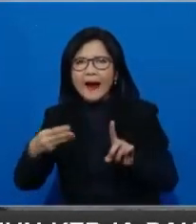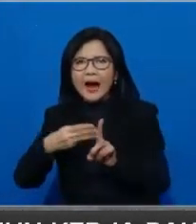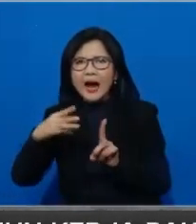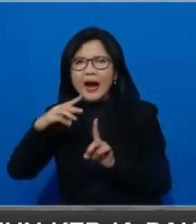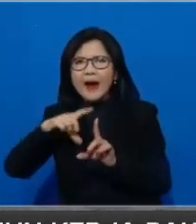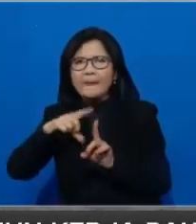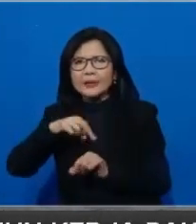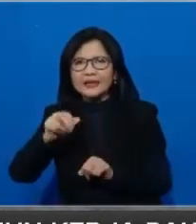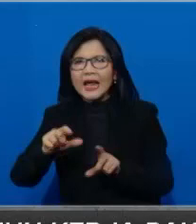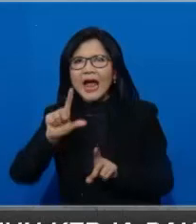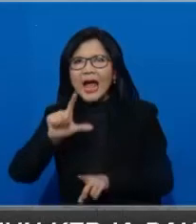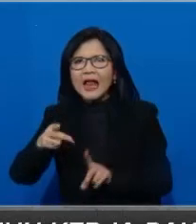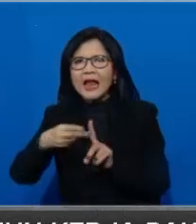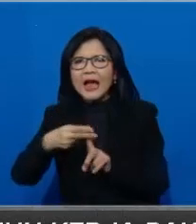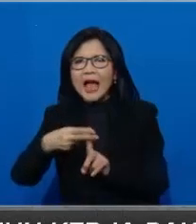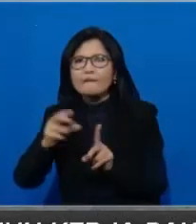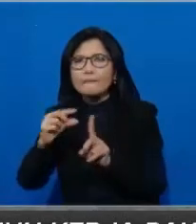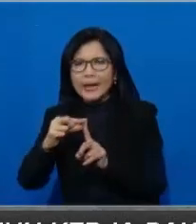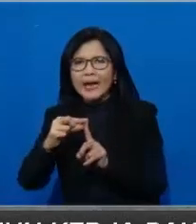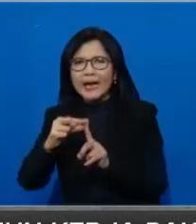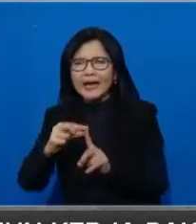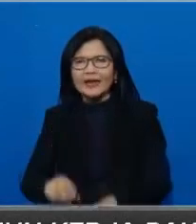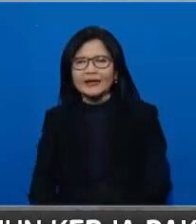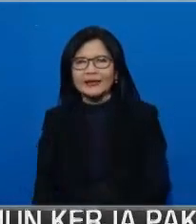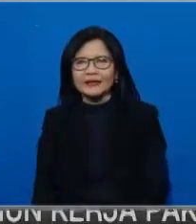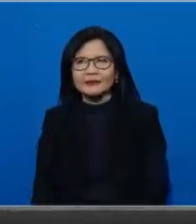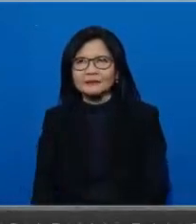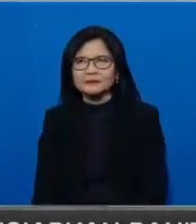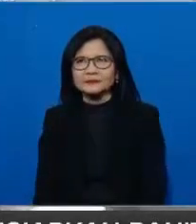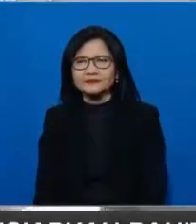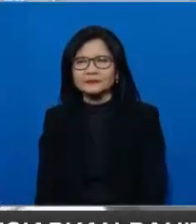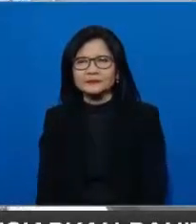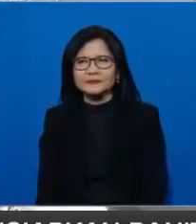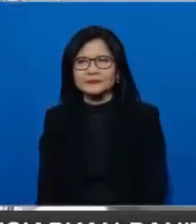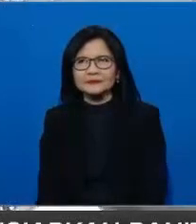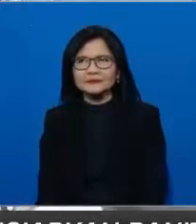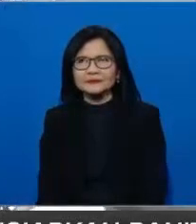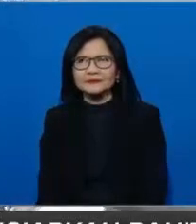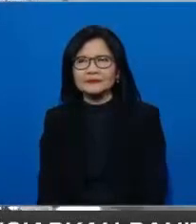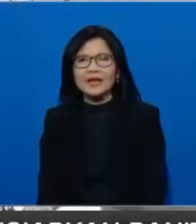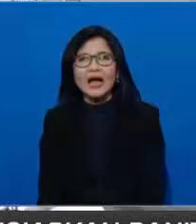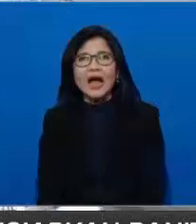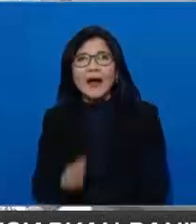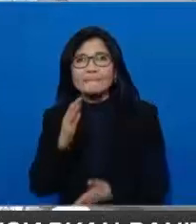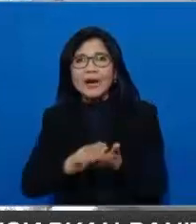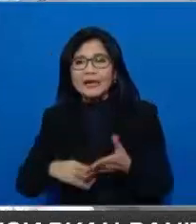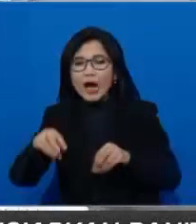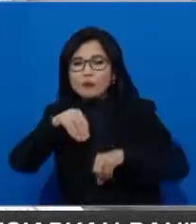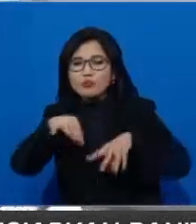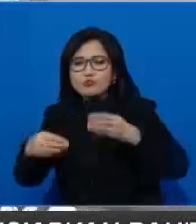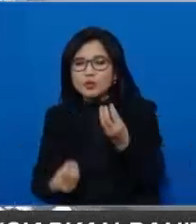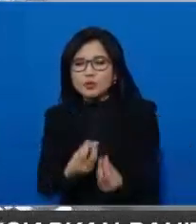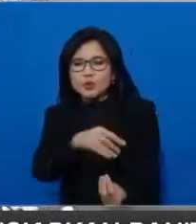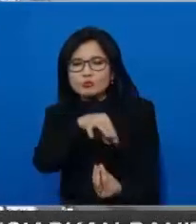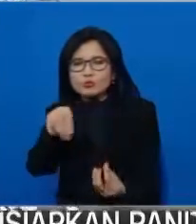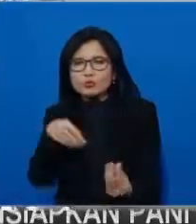LF. Iya, yang antara nikel atau yang satunya itu yang saya lupa namanya juga. Bagian pemupukan ya, pupuk, terus